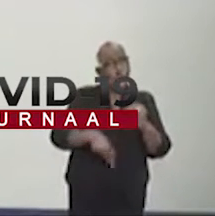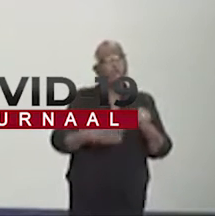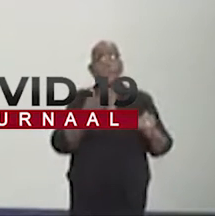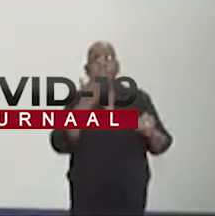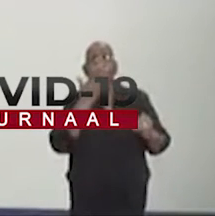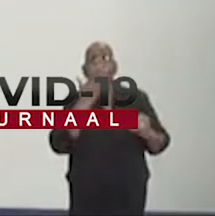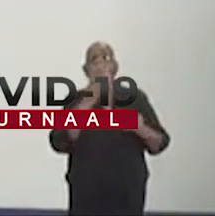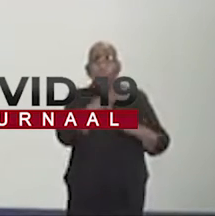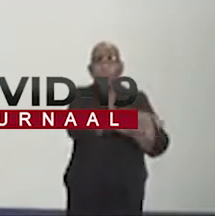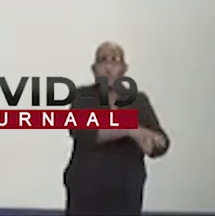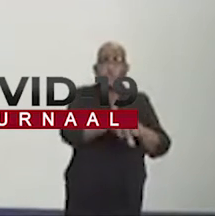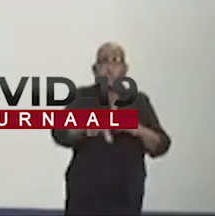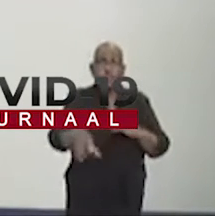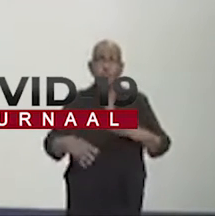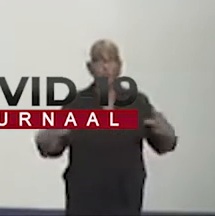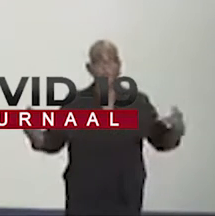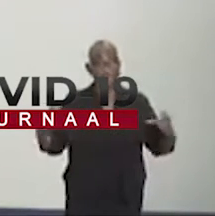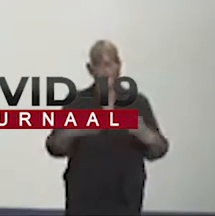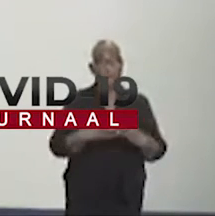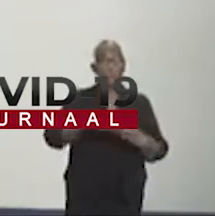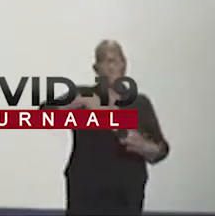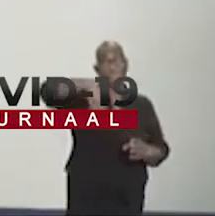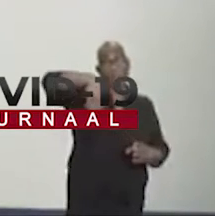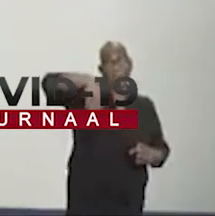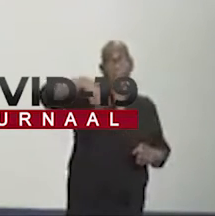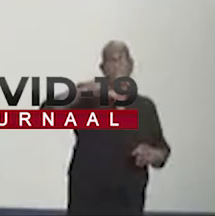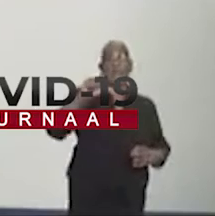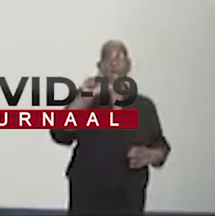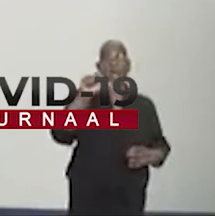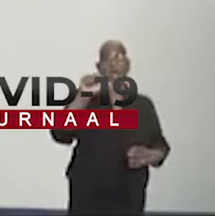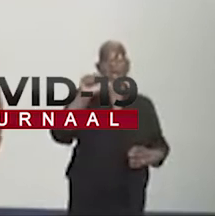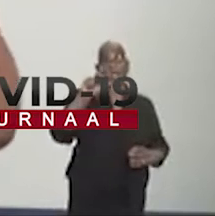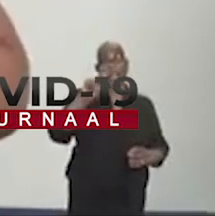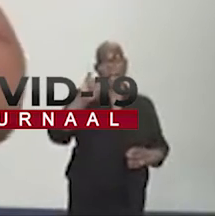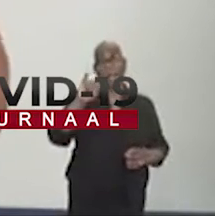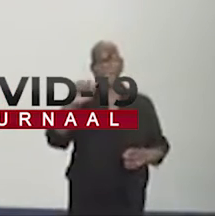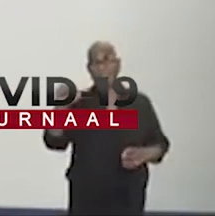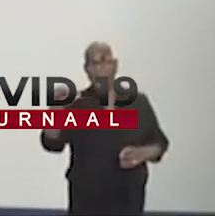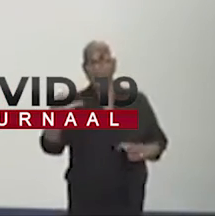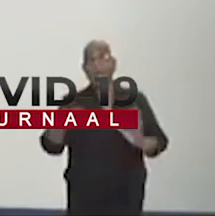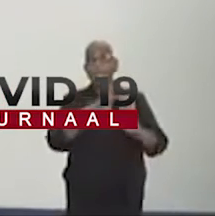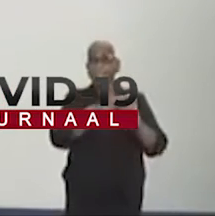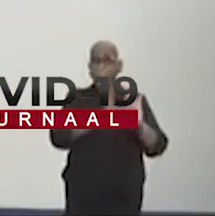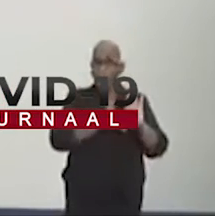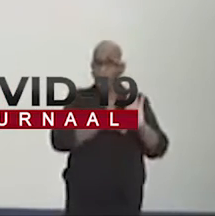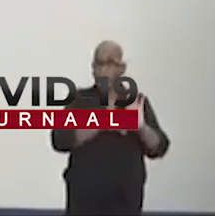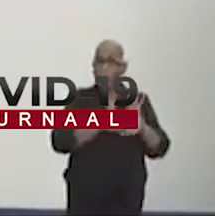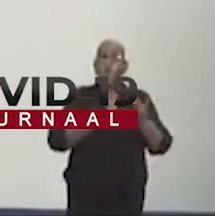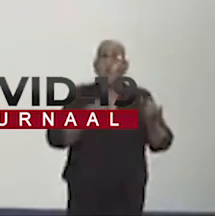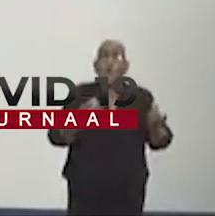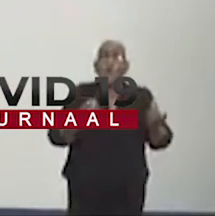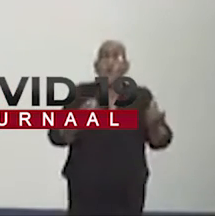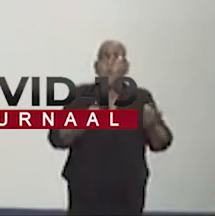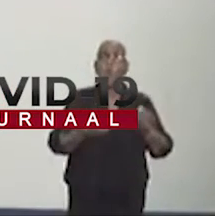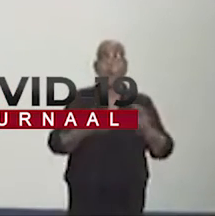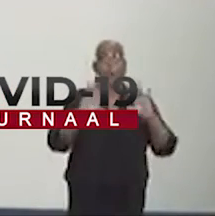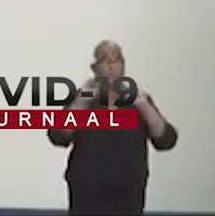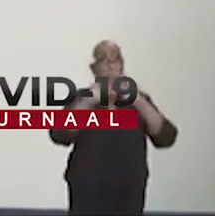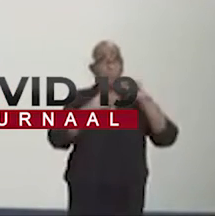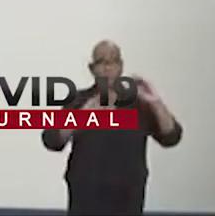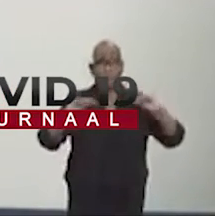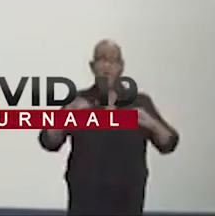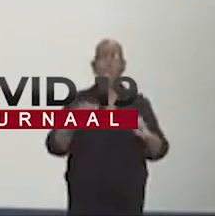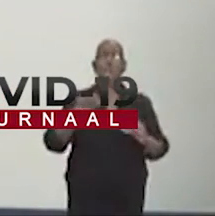geweest, samen met het malaria-programma, om een kroete te doen, hoofdzakelijk over malaria,